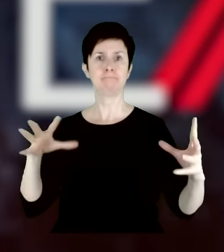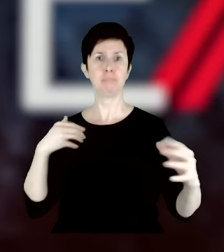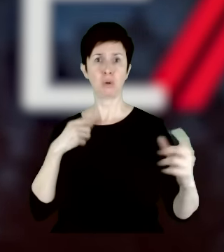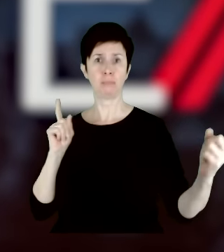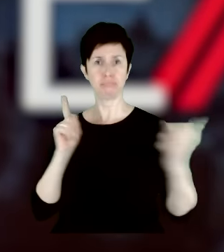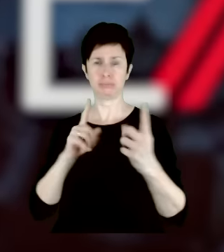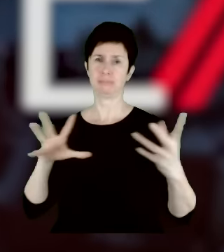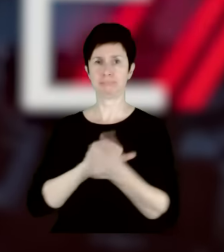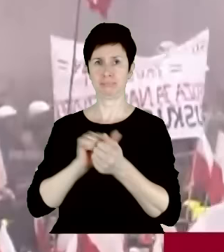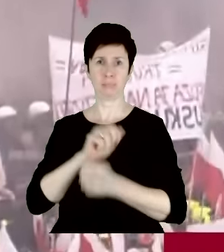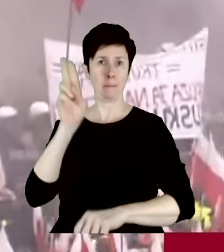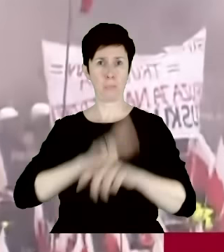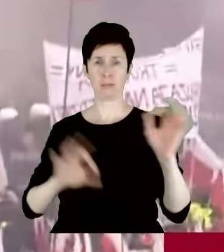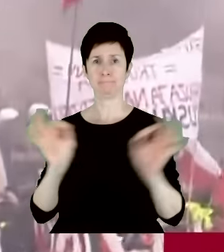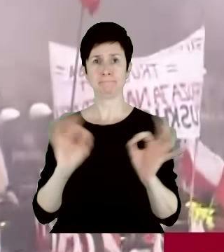policji.